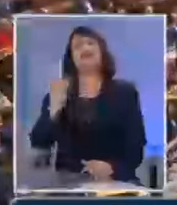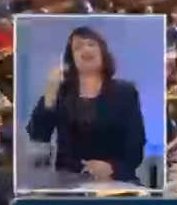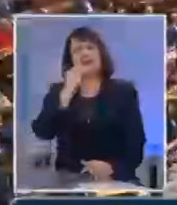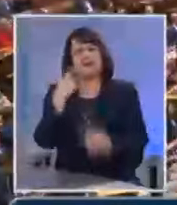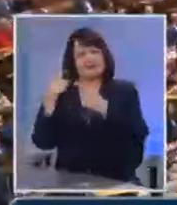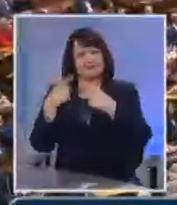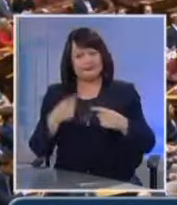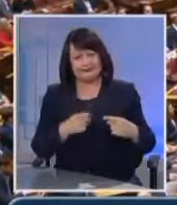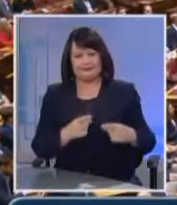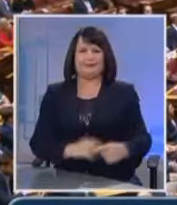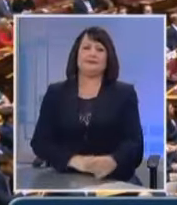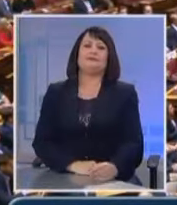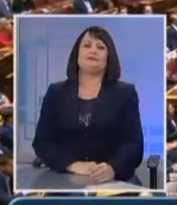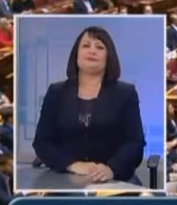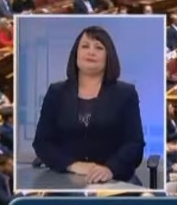βουλευτές.